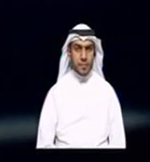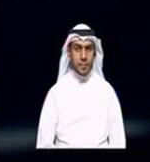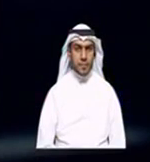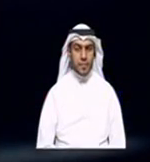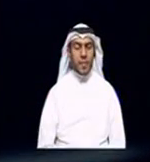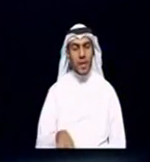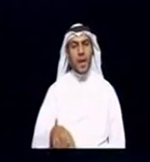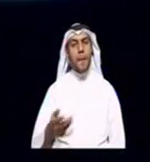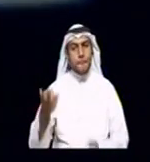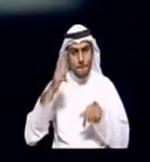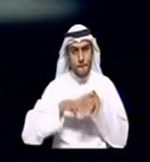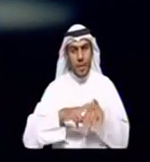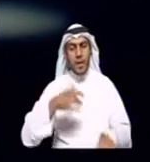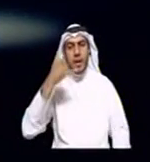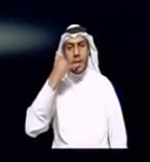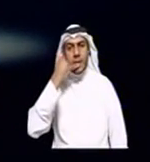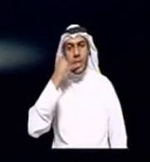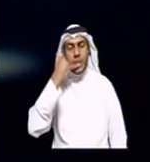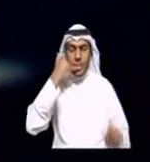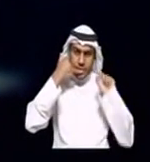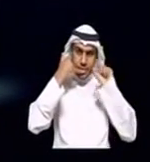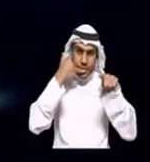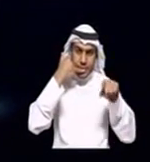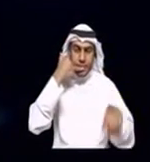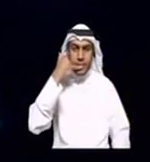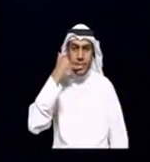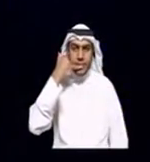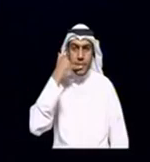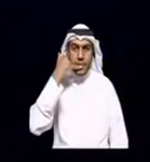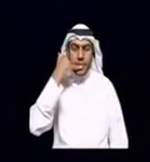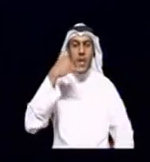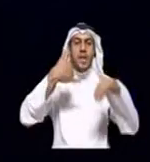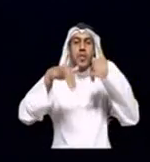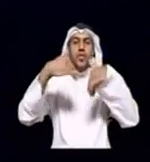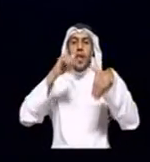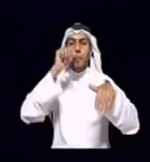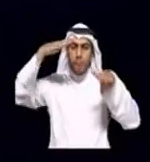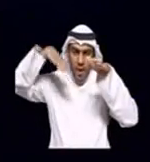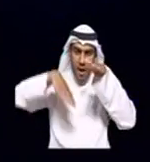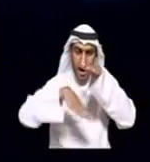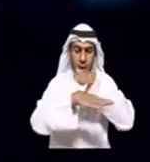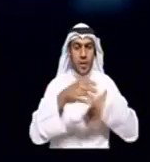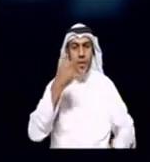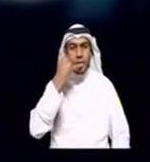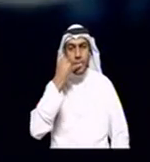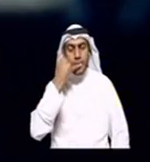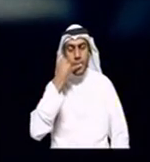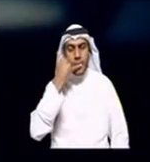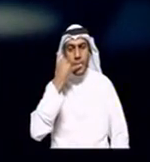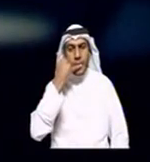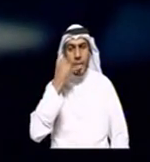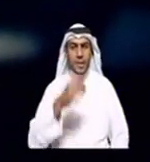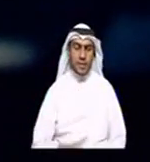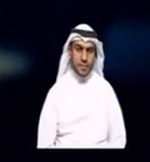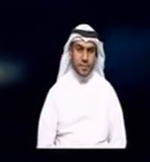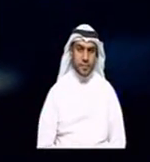إذن مشاهدينا نعود وإياكم إلى نواف الشراكي ومن أمام نفق الصباحية المنقف، نعود إليك نواف.